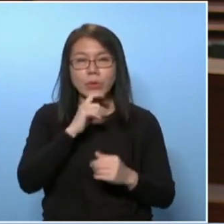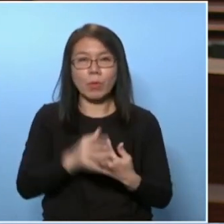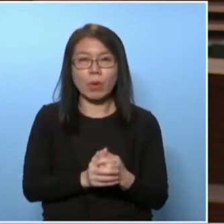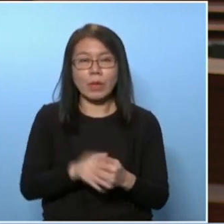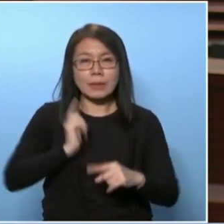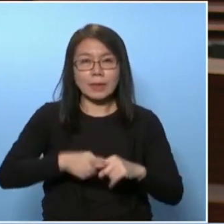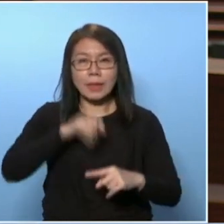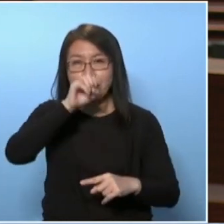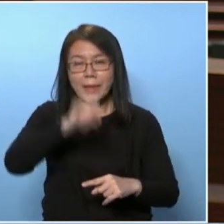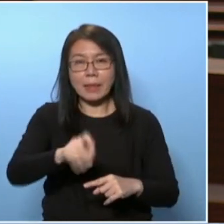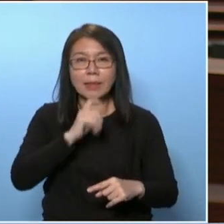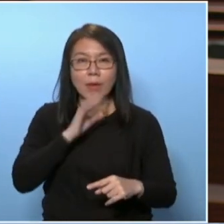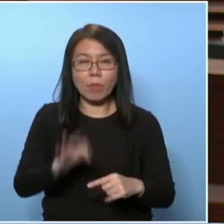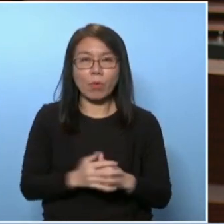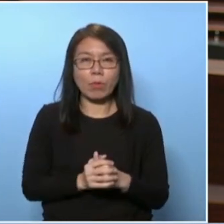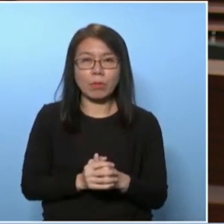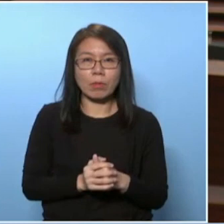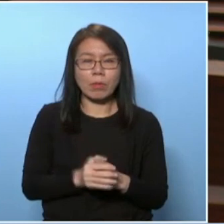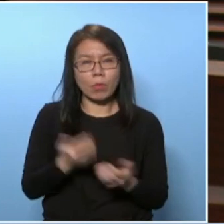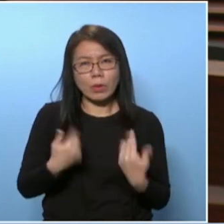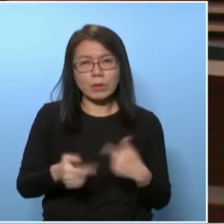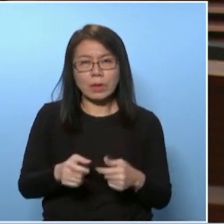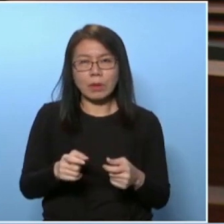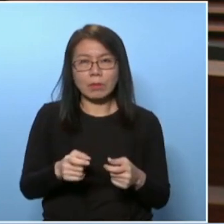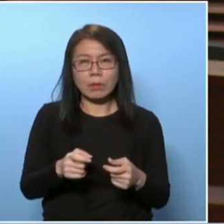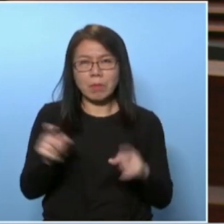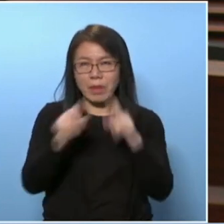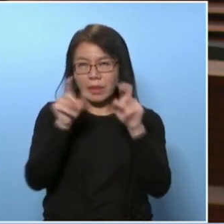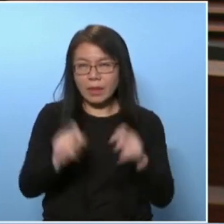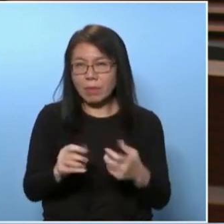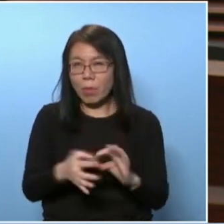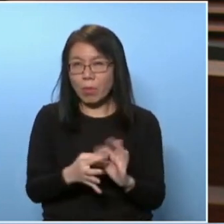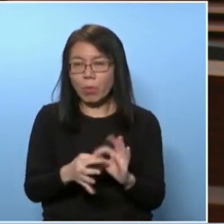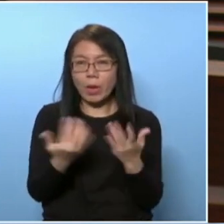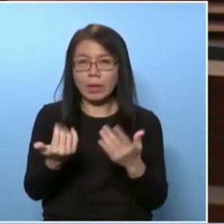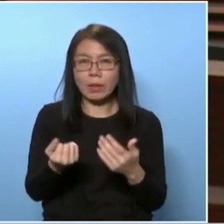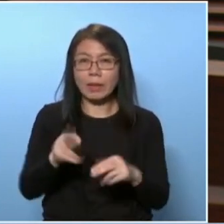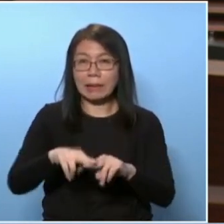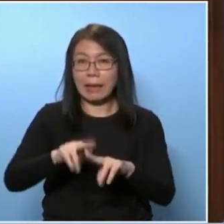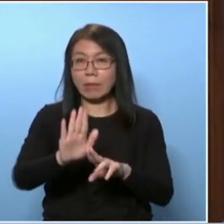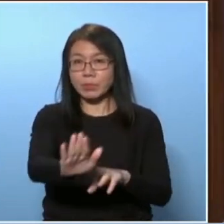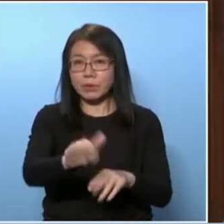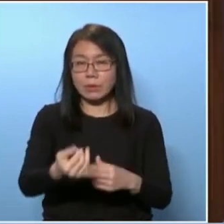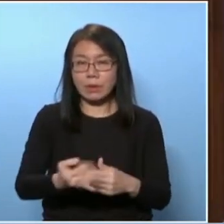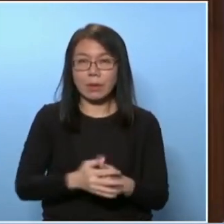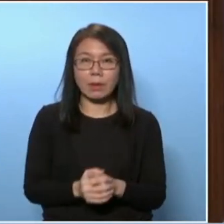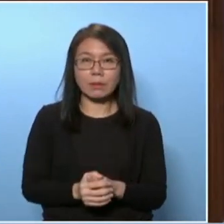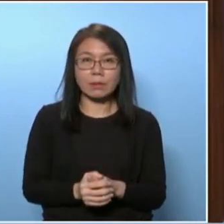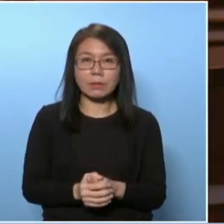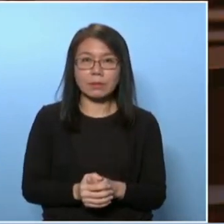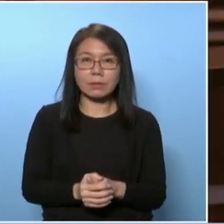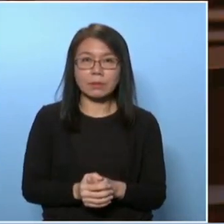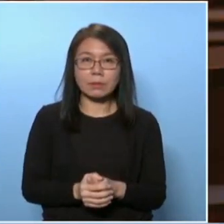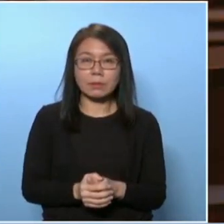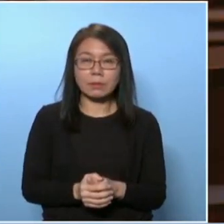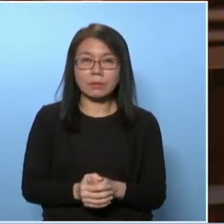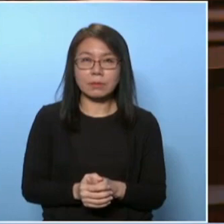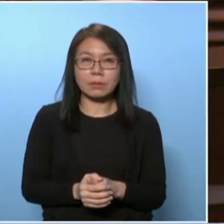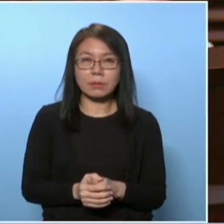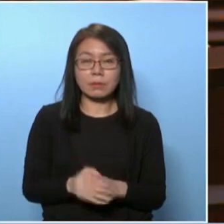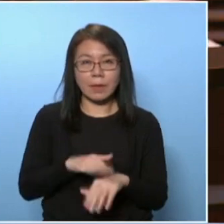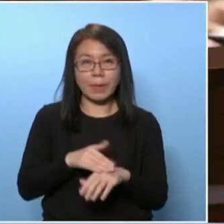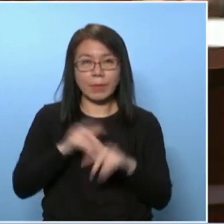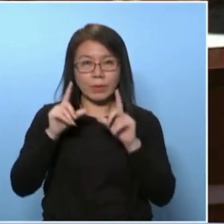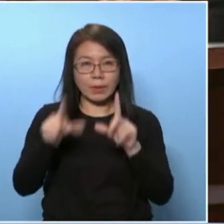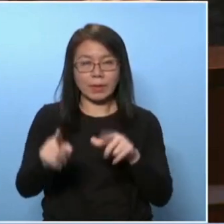是這個問題不關商經局的事，是內地政制事務局的事。謝謝局長。 正如我在主體答